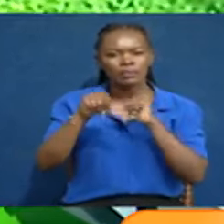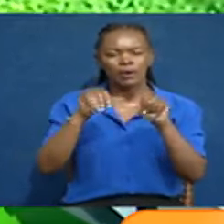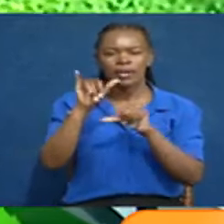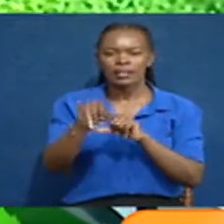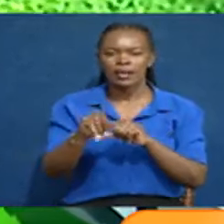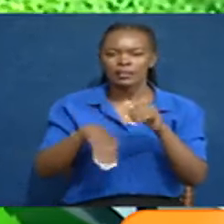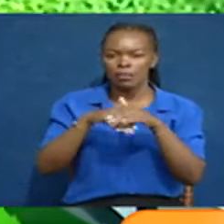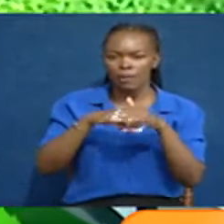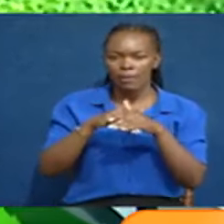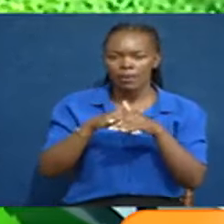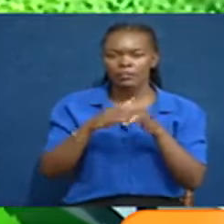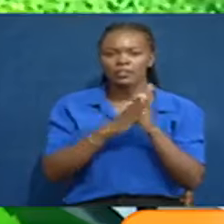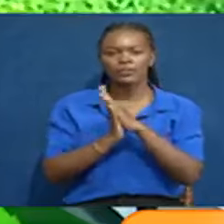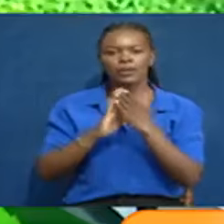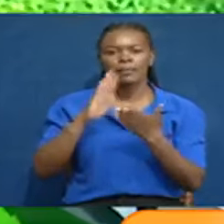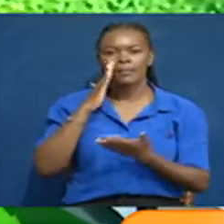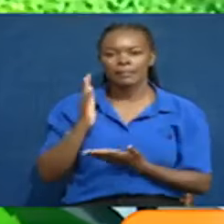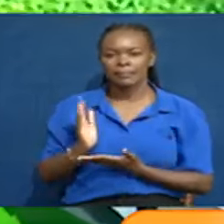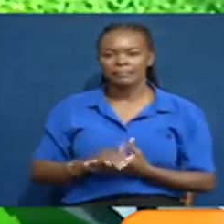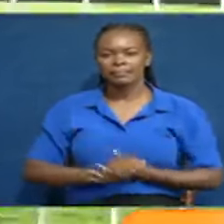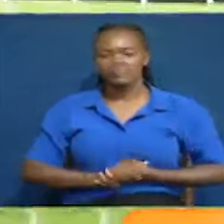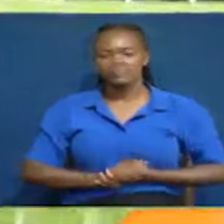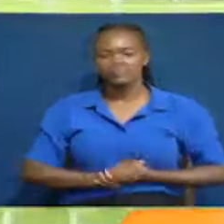kisoka? Lukman Mahmud na maelezo zaidi.